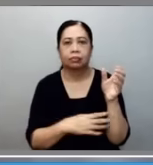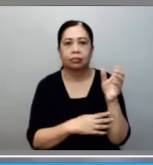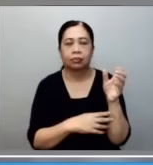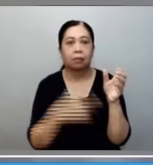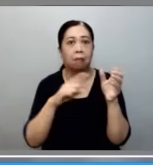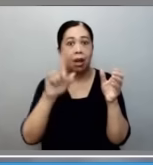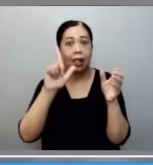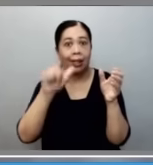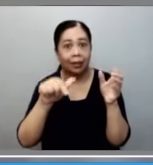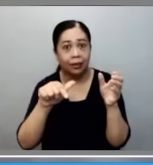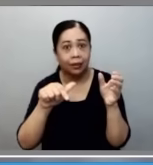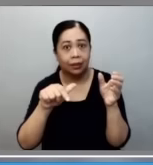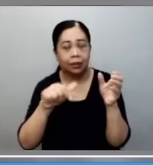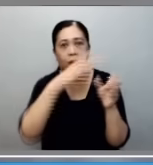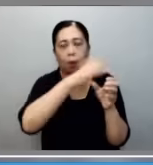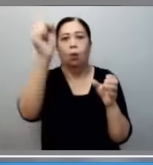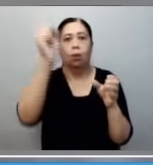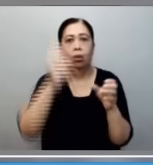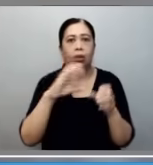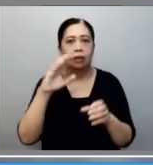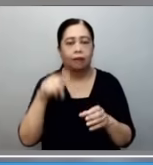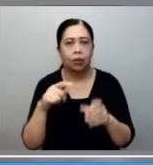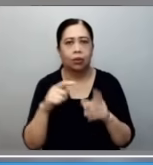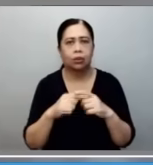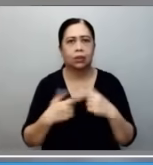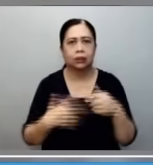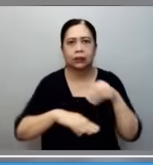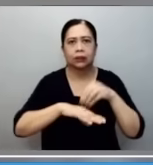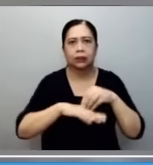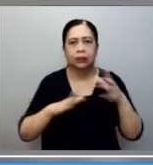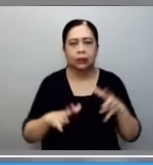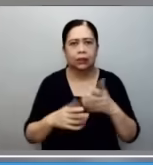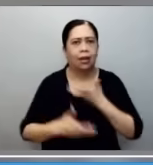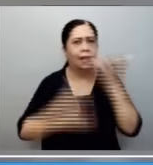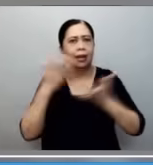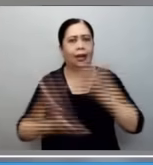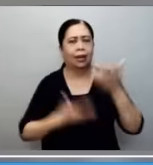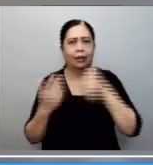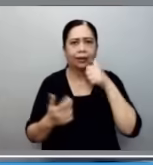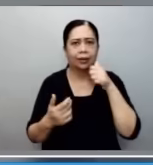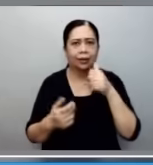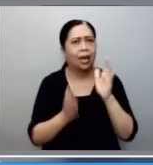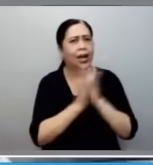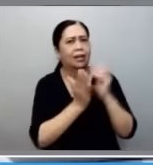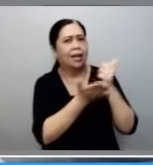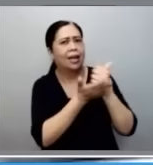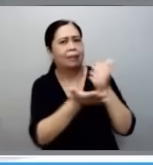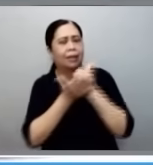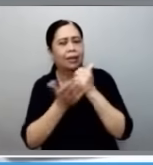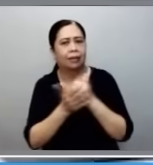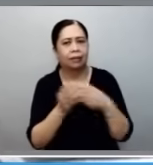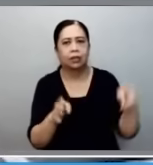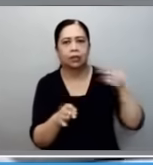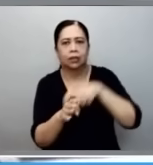maya-maya, hinablot niya ang cellphone na hawak ng tindera. Napasigaw na lang ang tindera habang humihingi ng tulong. Umangkas daw ang lalaki